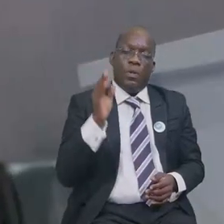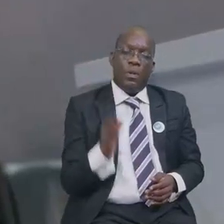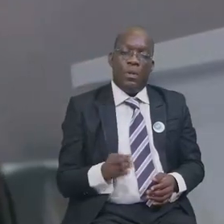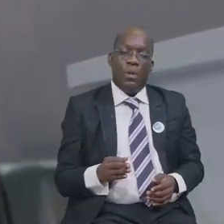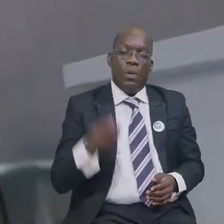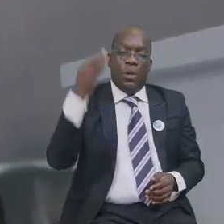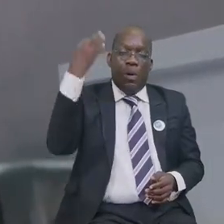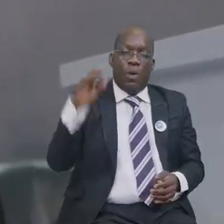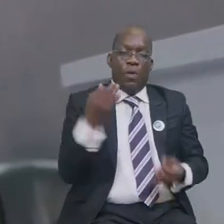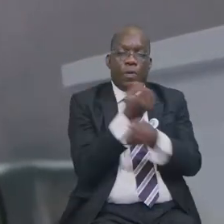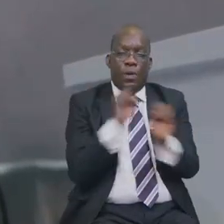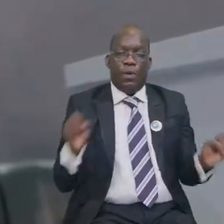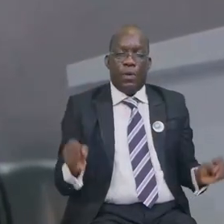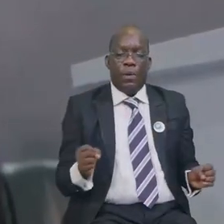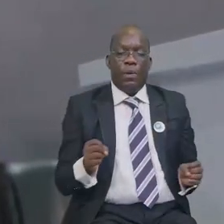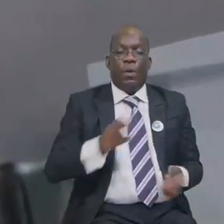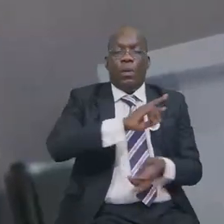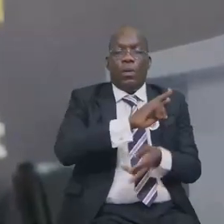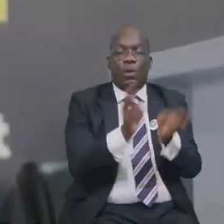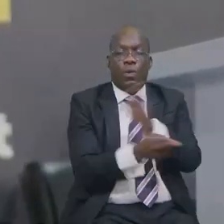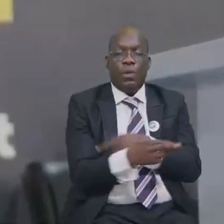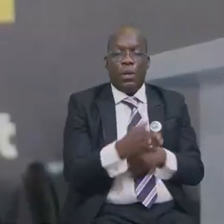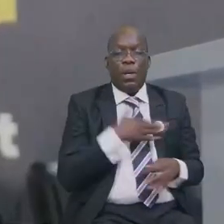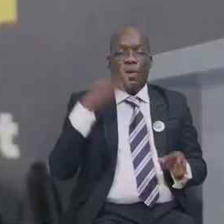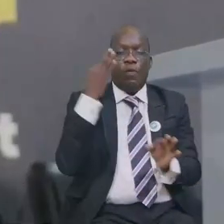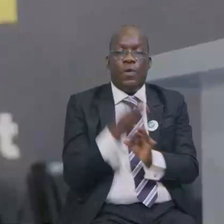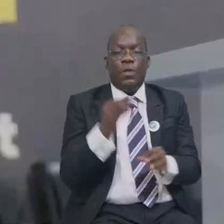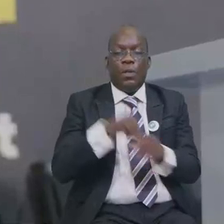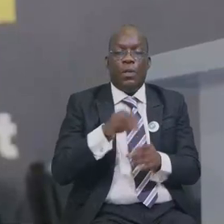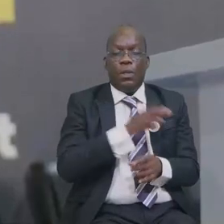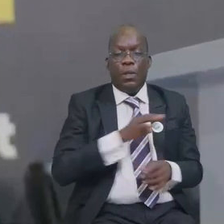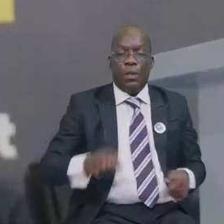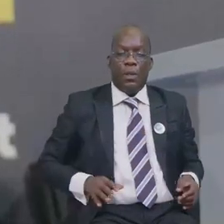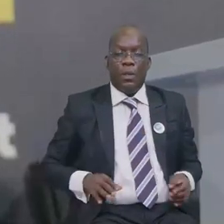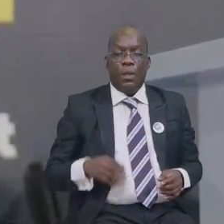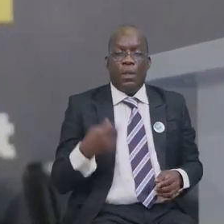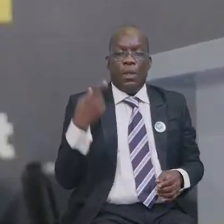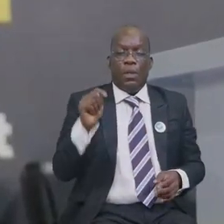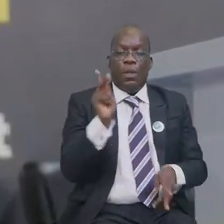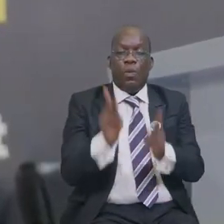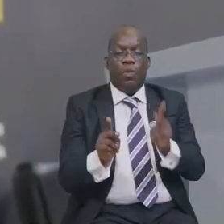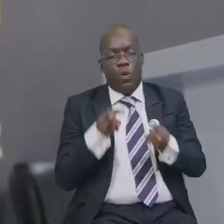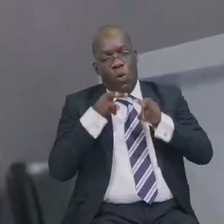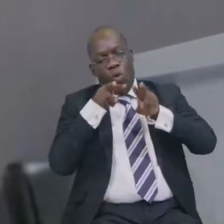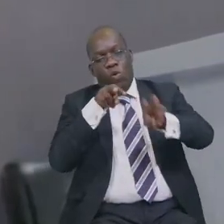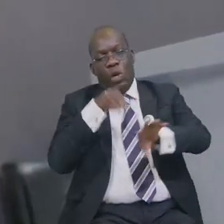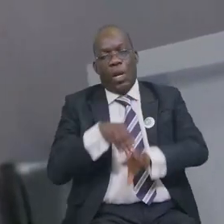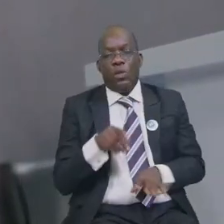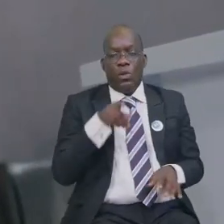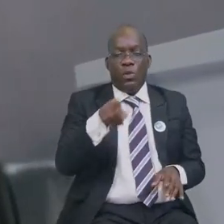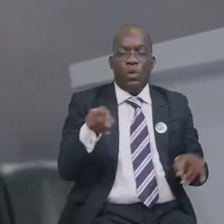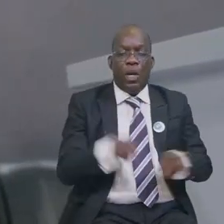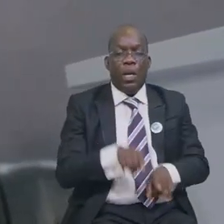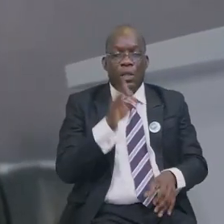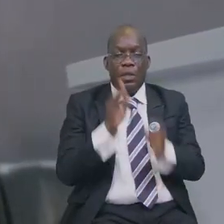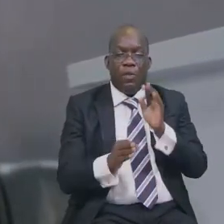prêcher le salut, la repentance et la foi en Christ. Et les gens te regardent, de quoi